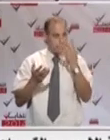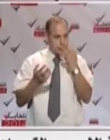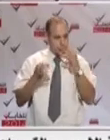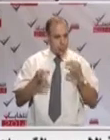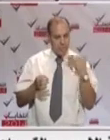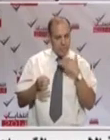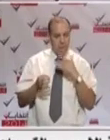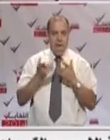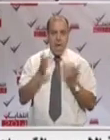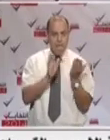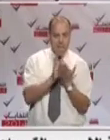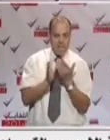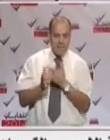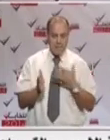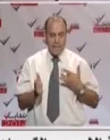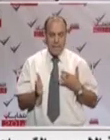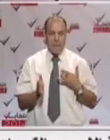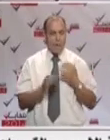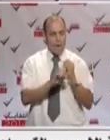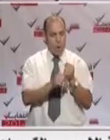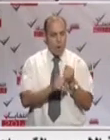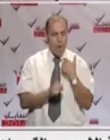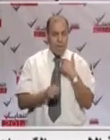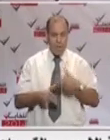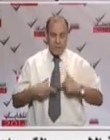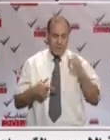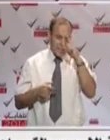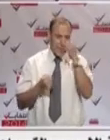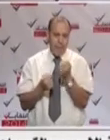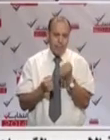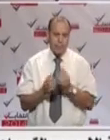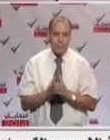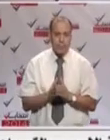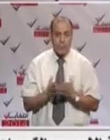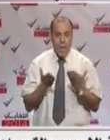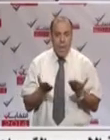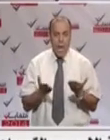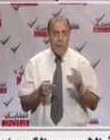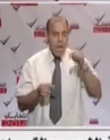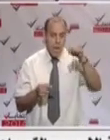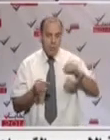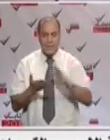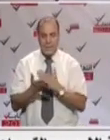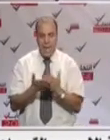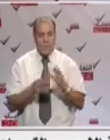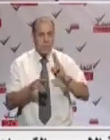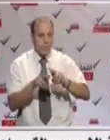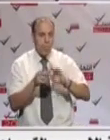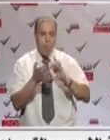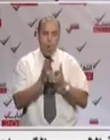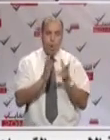مع ملف الصحه في الجهه والتي تعيش وضعا كارثيا ذلك عبر ضروري التاهيل الوصيه ان تكون